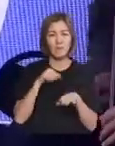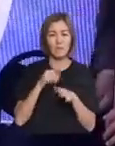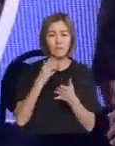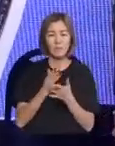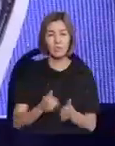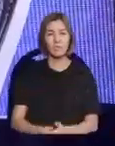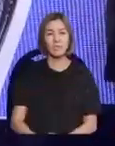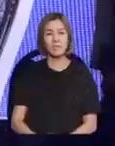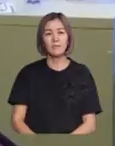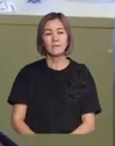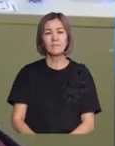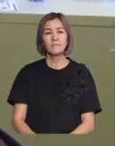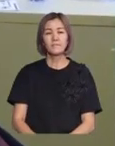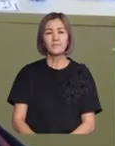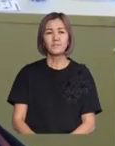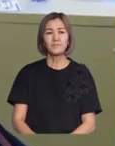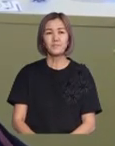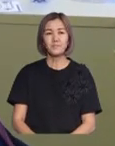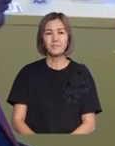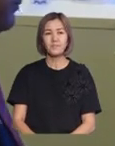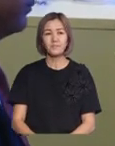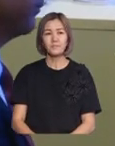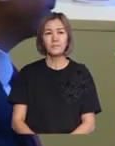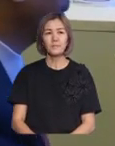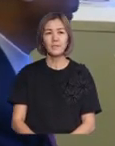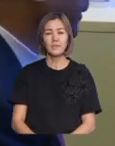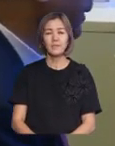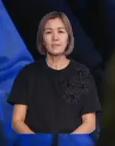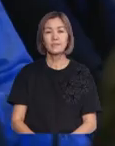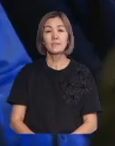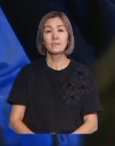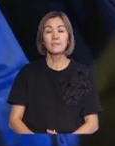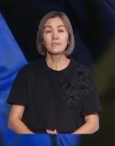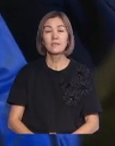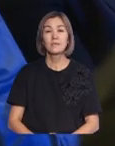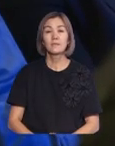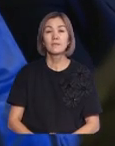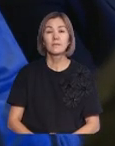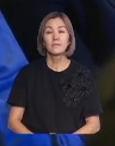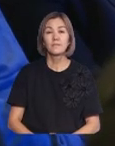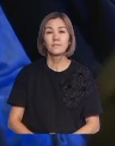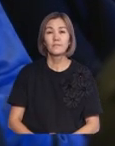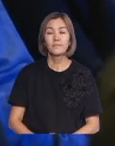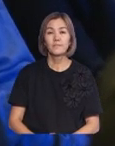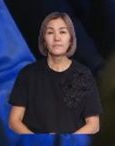впечатления. Кундуз Нурмухамбетова, Мерюерт Кадырбаев, Данияр Мустафаев, Бекжан Кенжебай, телерадио компания Жетсум.